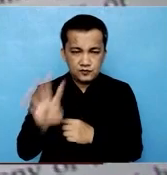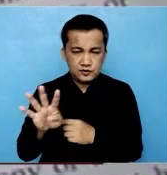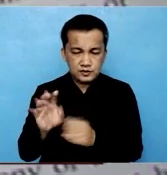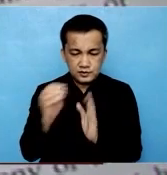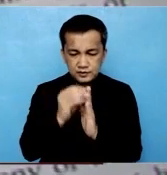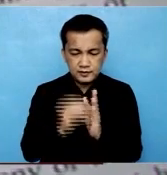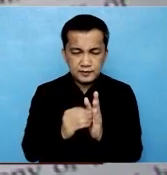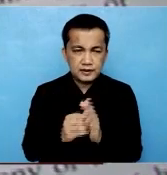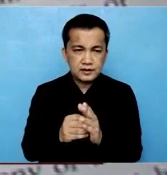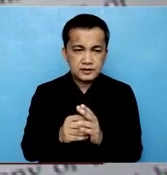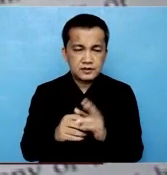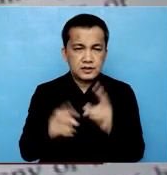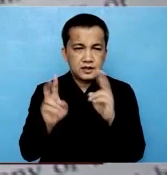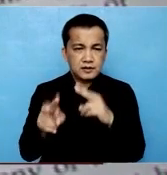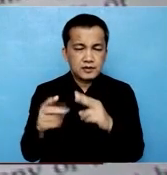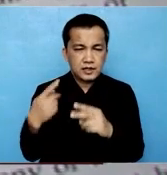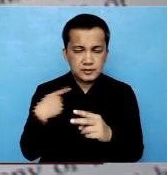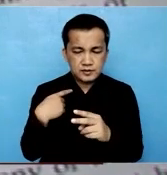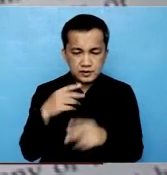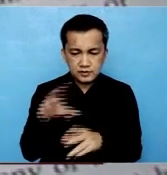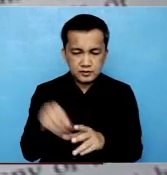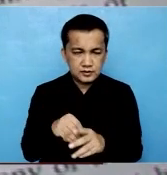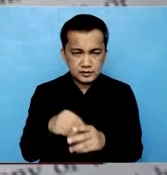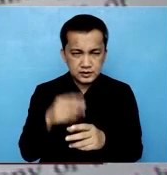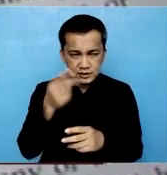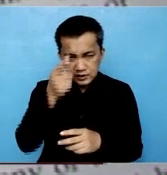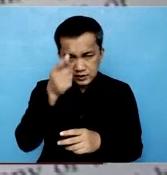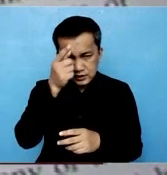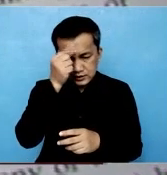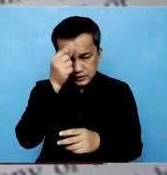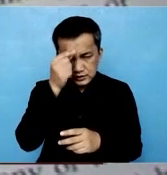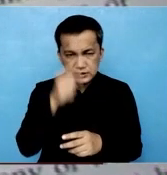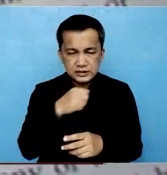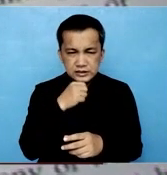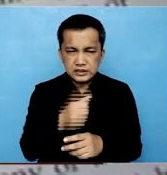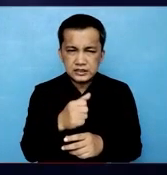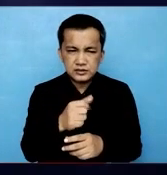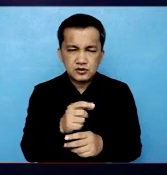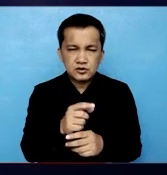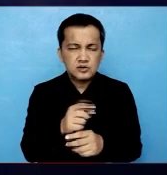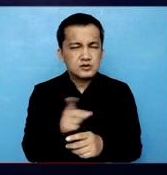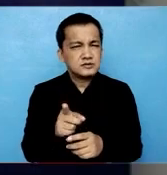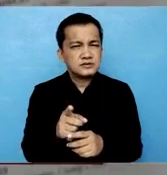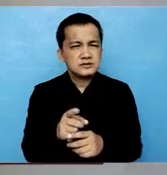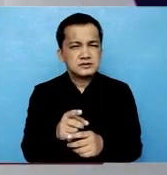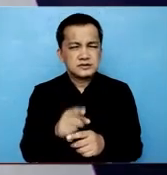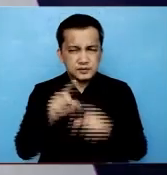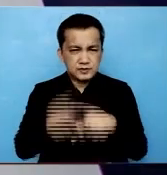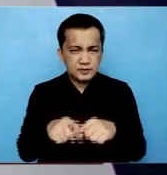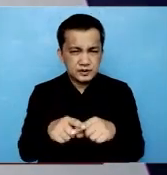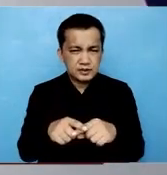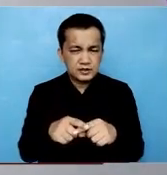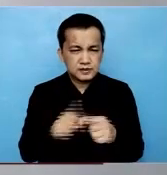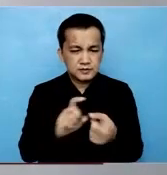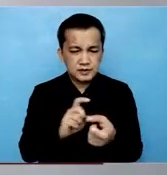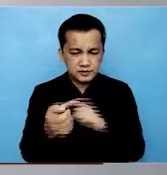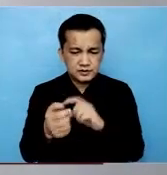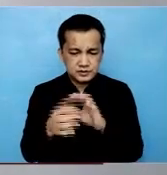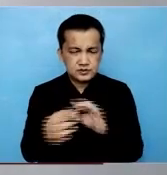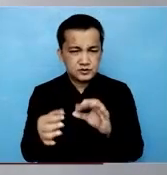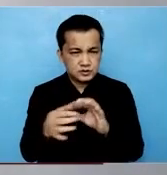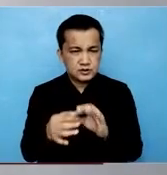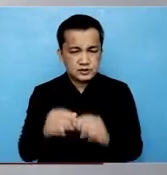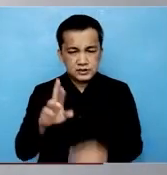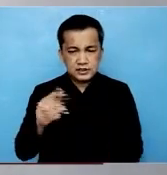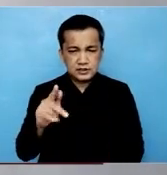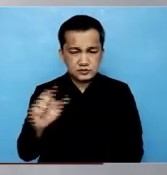halong paghihinala at hindi ganun ka-reliable ang recantation ni Ragos. Pero hindi raw ito pwedeng isang tabi.